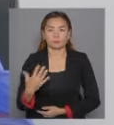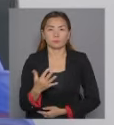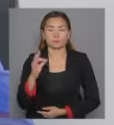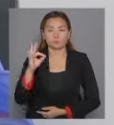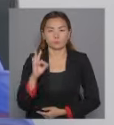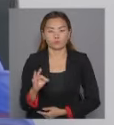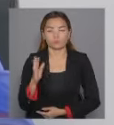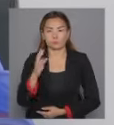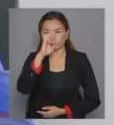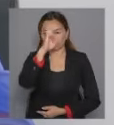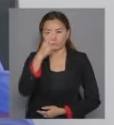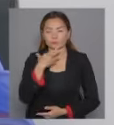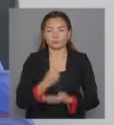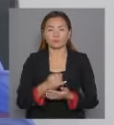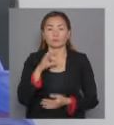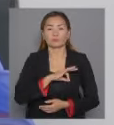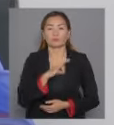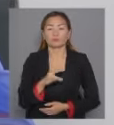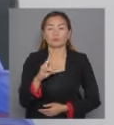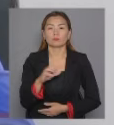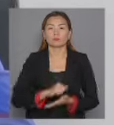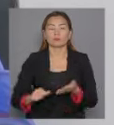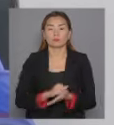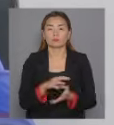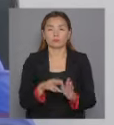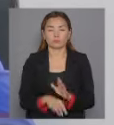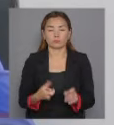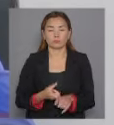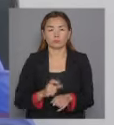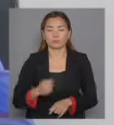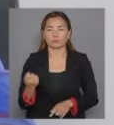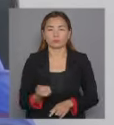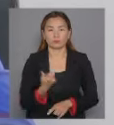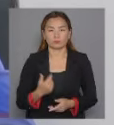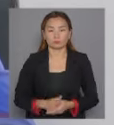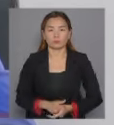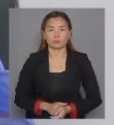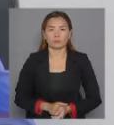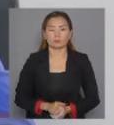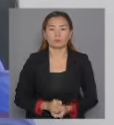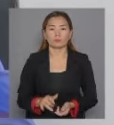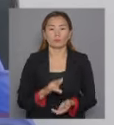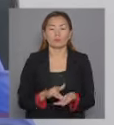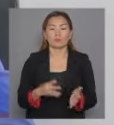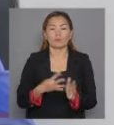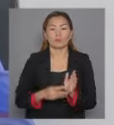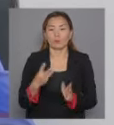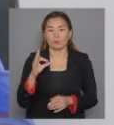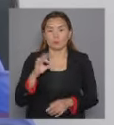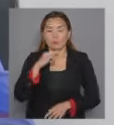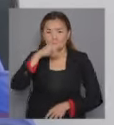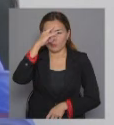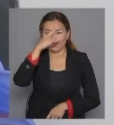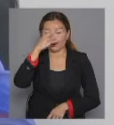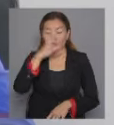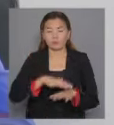22,5% болып отыр. Мемлекеттік тілдің үлесі нотариаттық құжаттардағы. Бұл өте төмен көрсеткіш. Себебі Атырау облысында 93% қазақтар